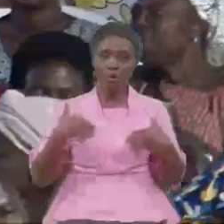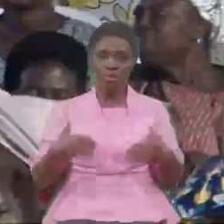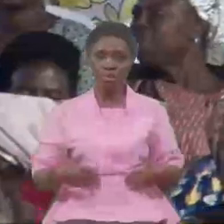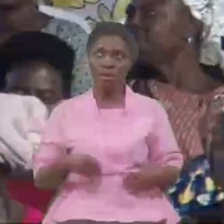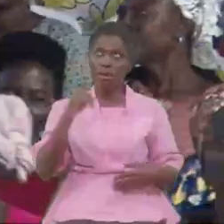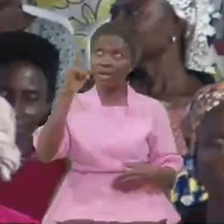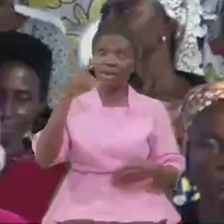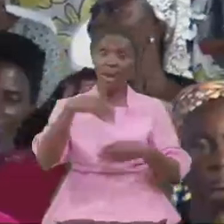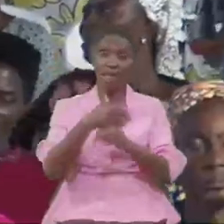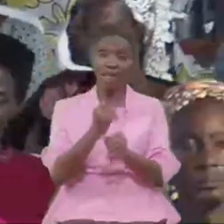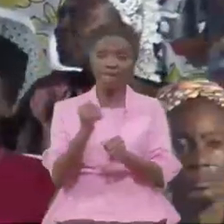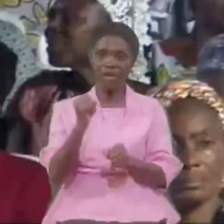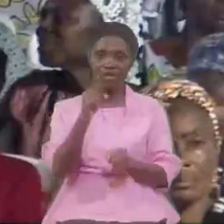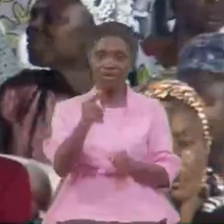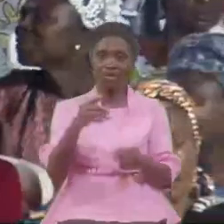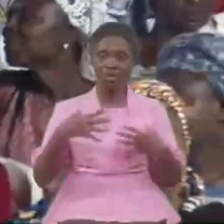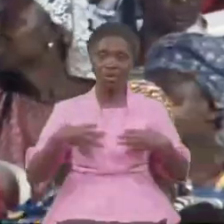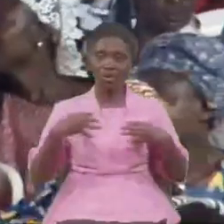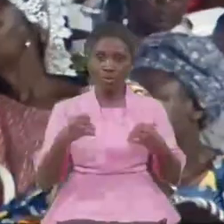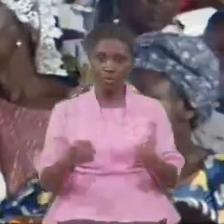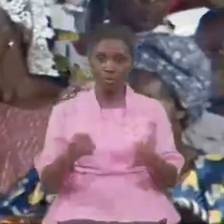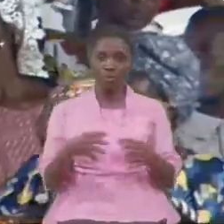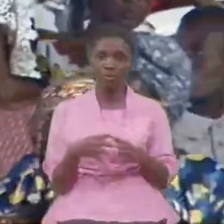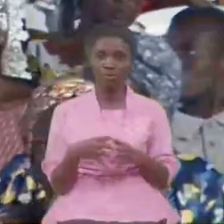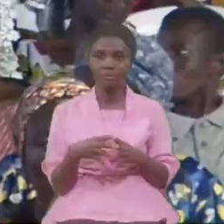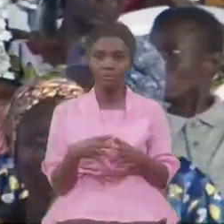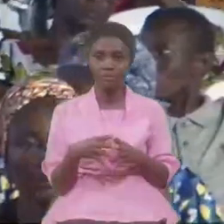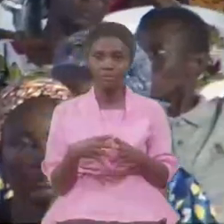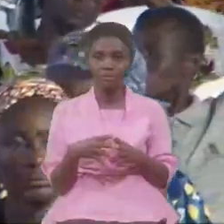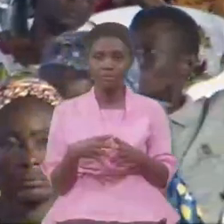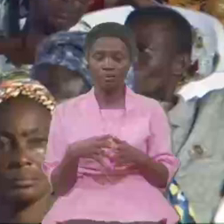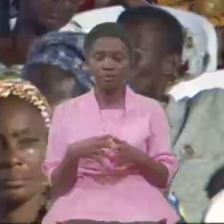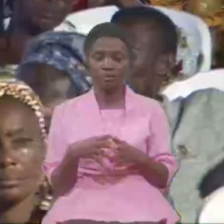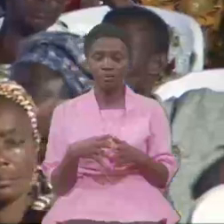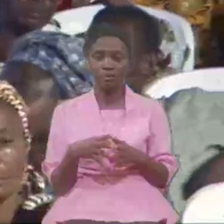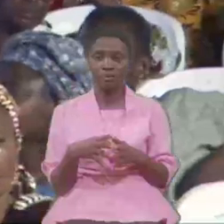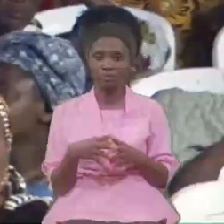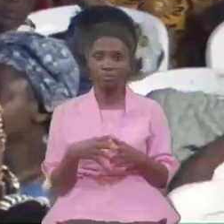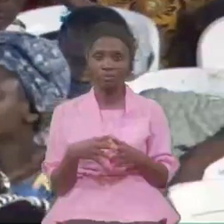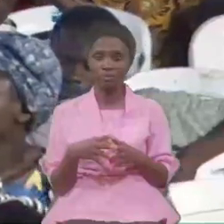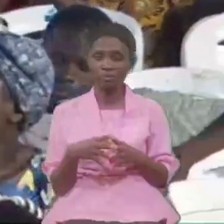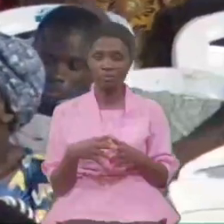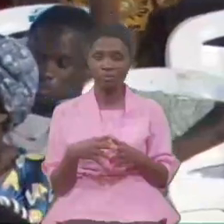Et puis il te touche et il te rend totalement guéri.